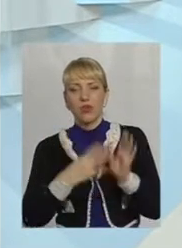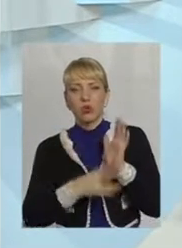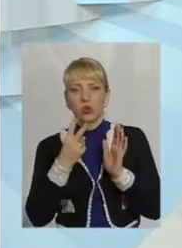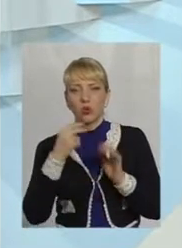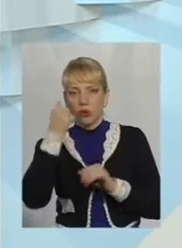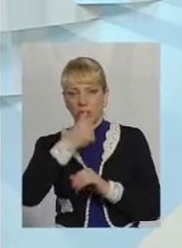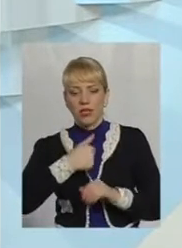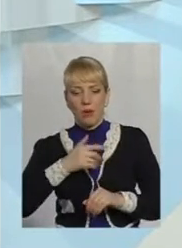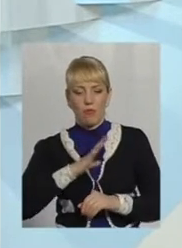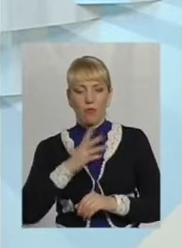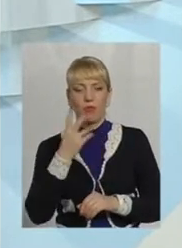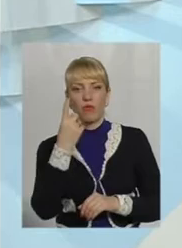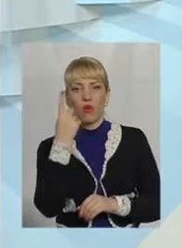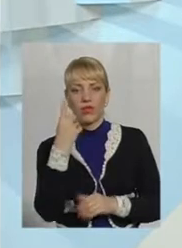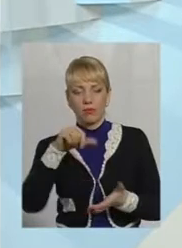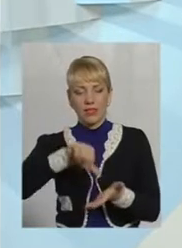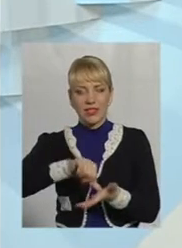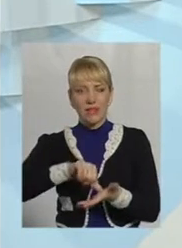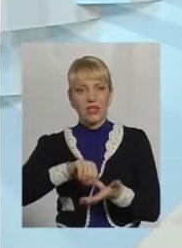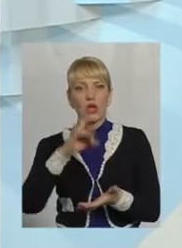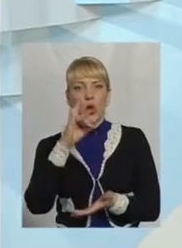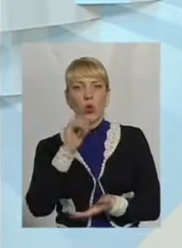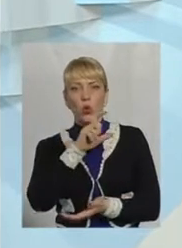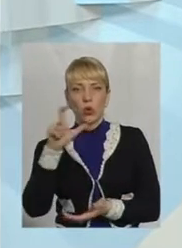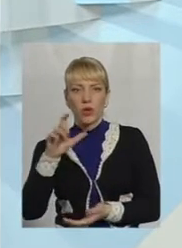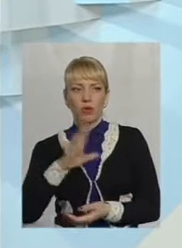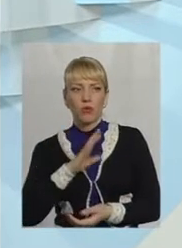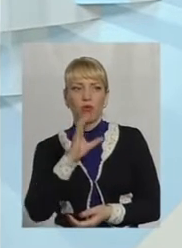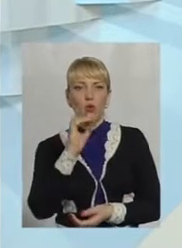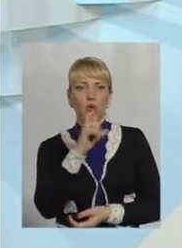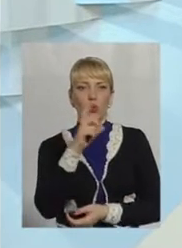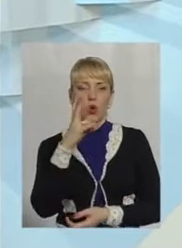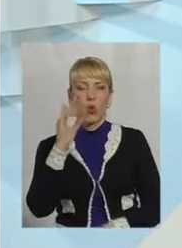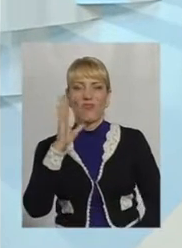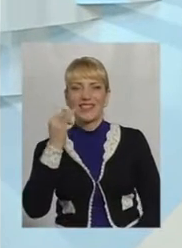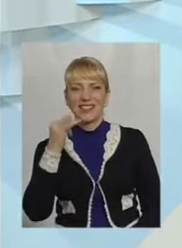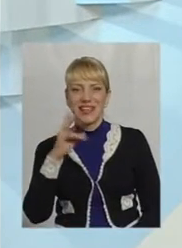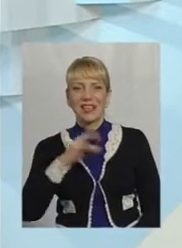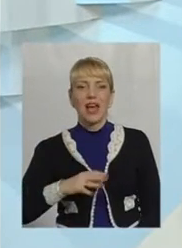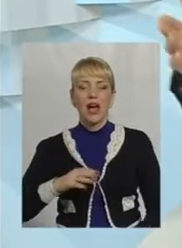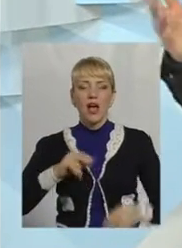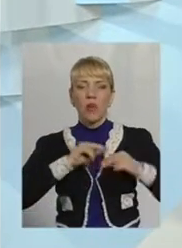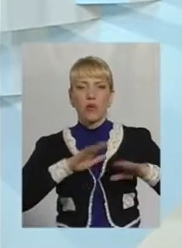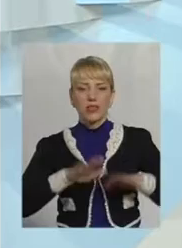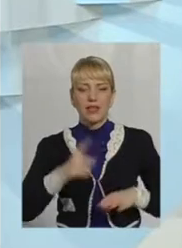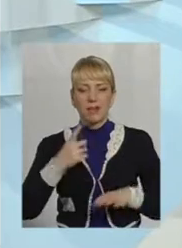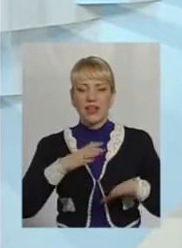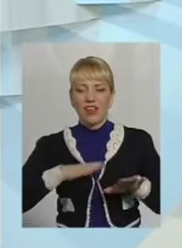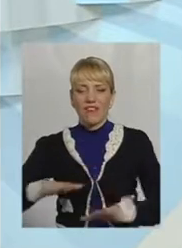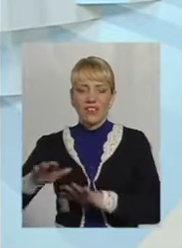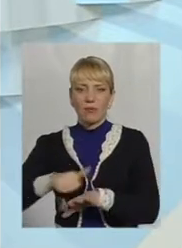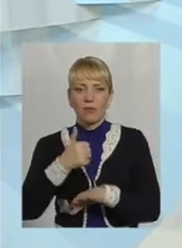був один представник руху, і ще був Ігор Рафаїлович Юхновський на посаді першого віце-прем'єр-міністра